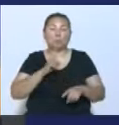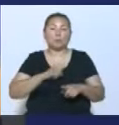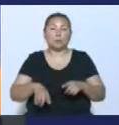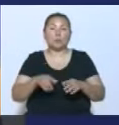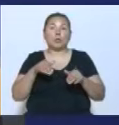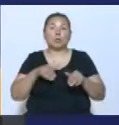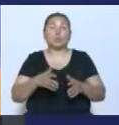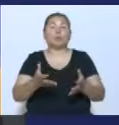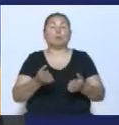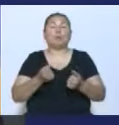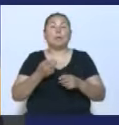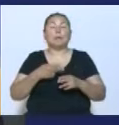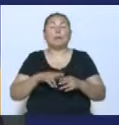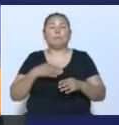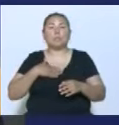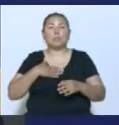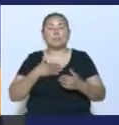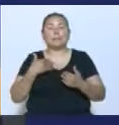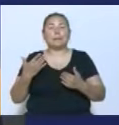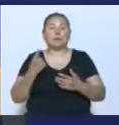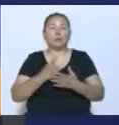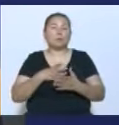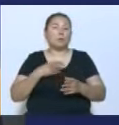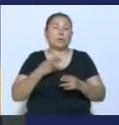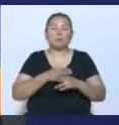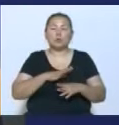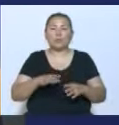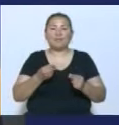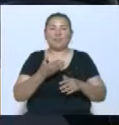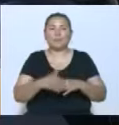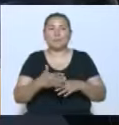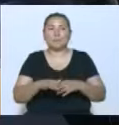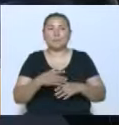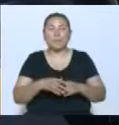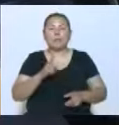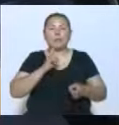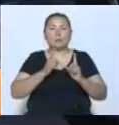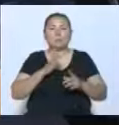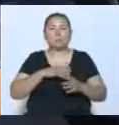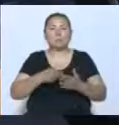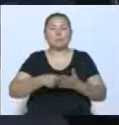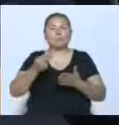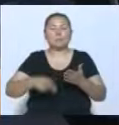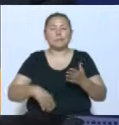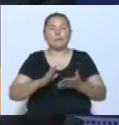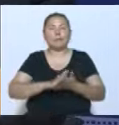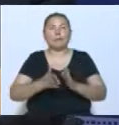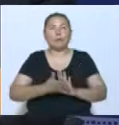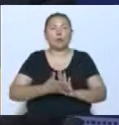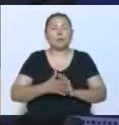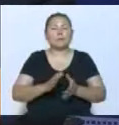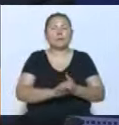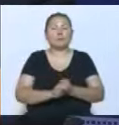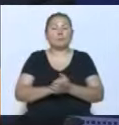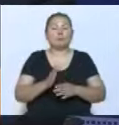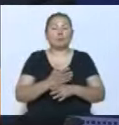принять решение. Для этого с нашей стороны не должно быть препятствий с финансированием. На совещании был подписан меморандум о сотрудничестве между